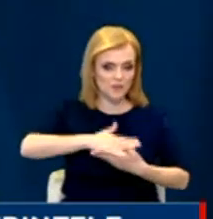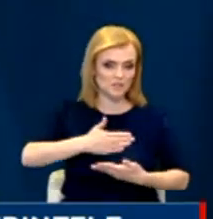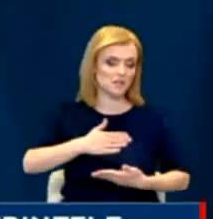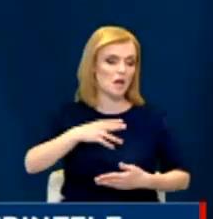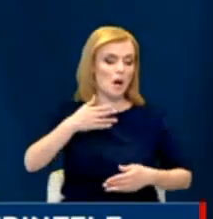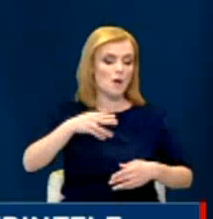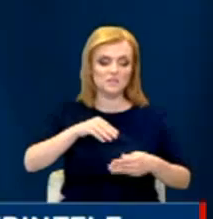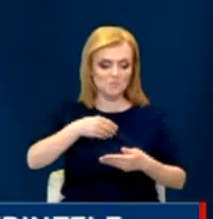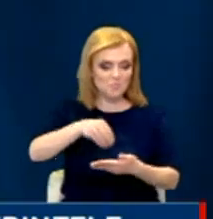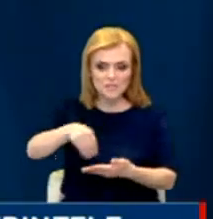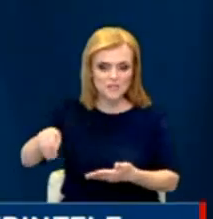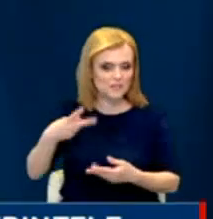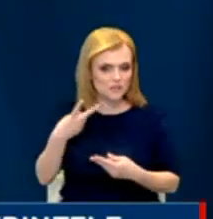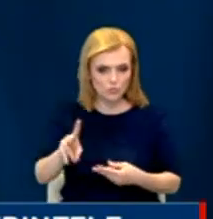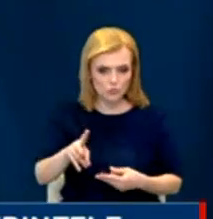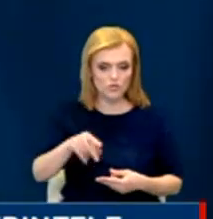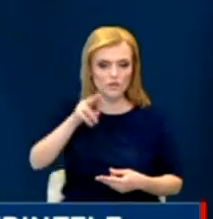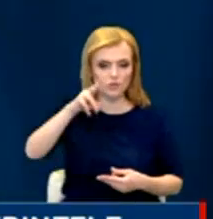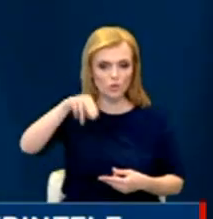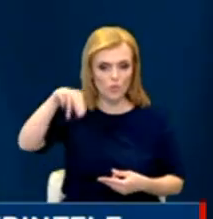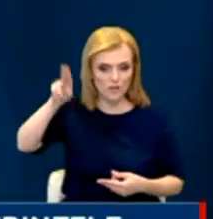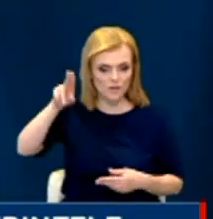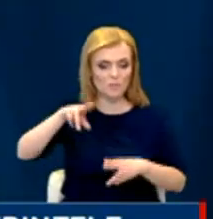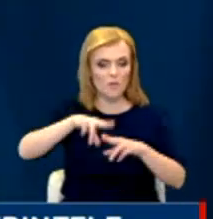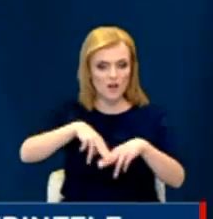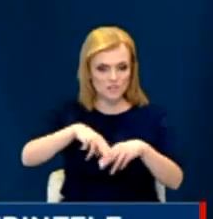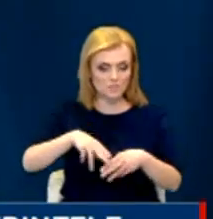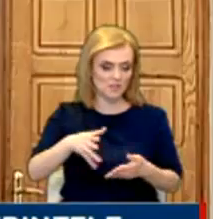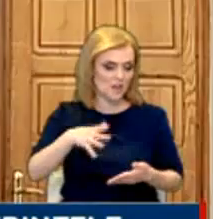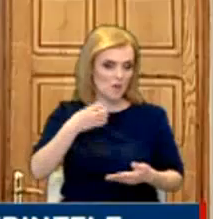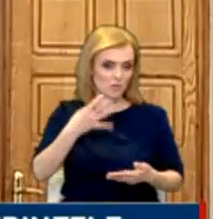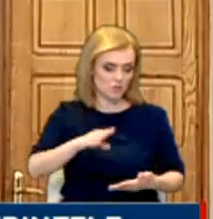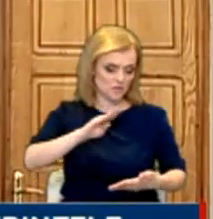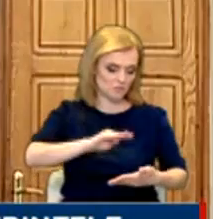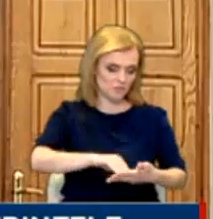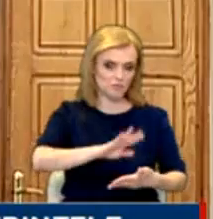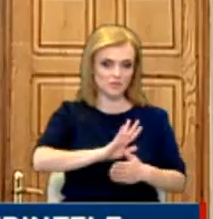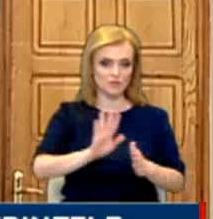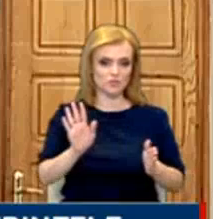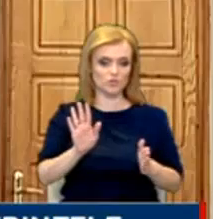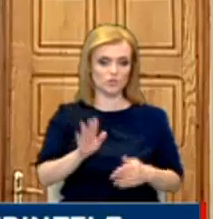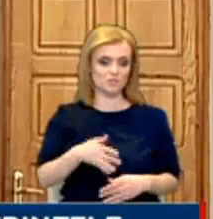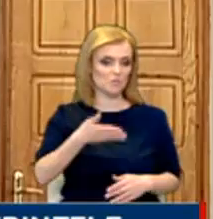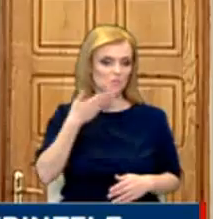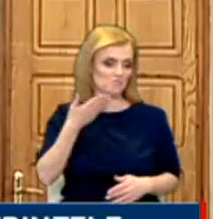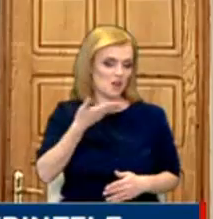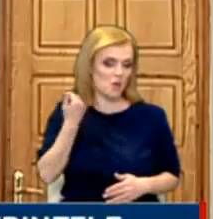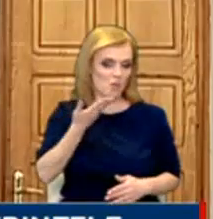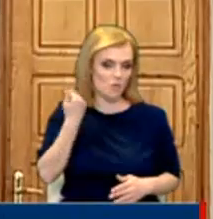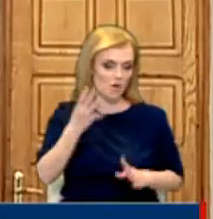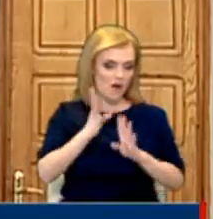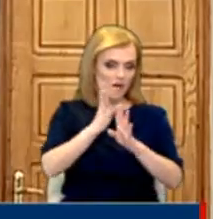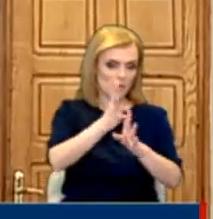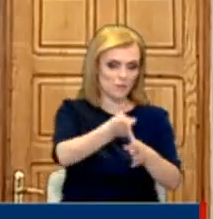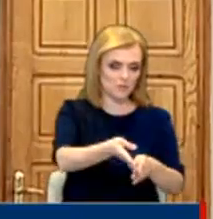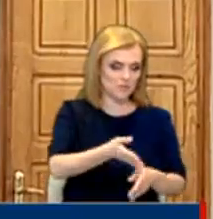de identitate, a verificării și evitării votării multiple. Cetățenii români cu drept de vot care se află în